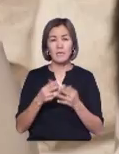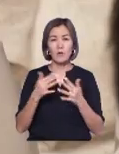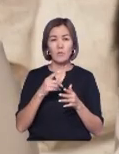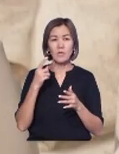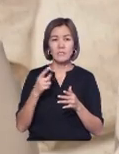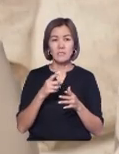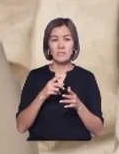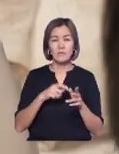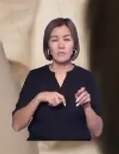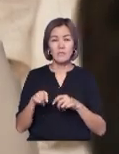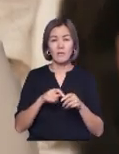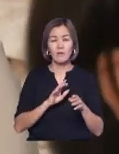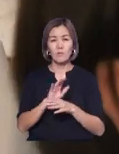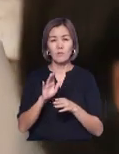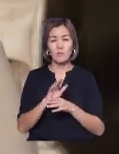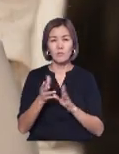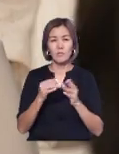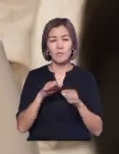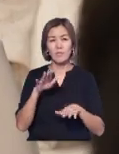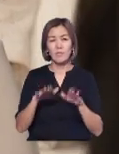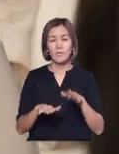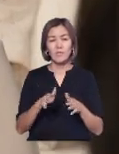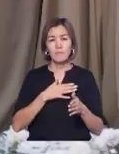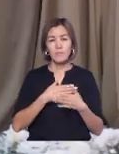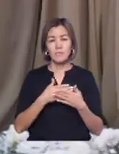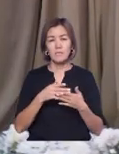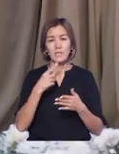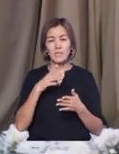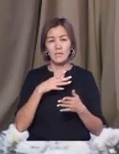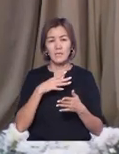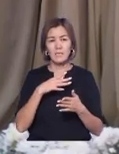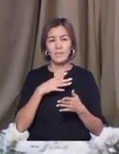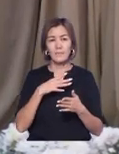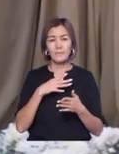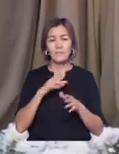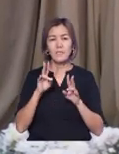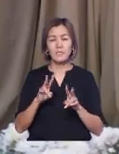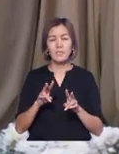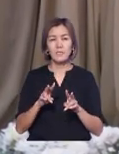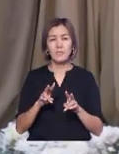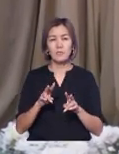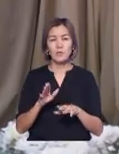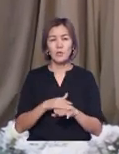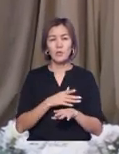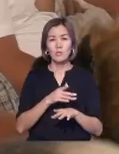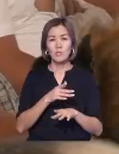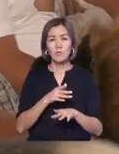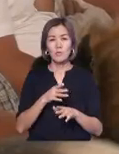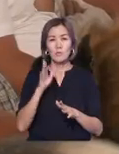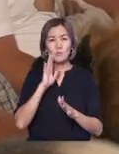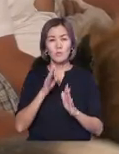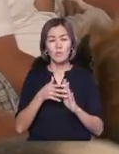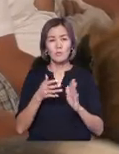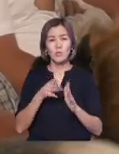товар өндірушілерінің өзге өңірлермен салыстырғанда белсенді екенін де тілге тиек етті. Десе де көп ұзамай ел бойынша су тапшылығы